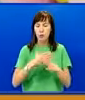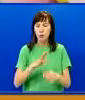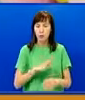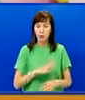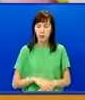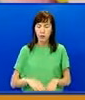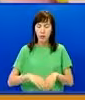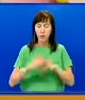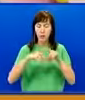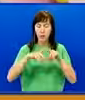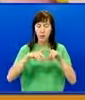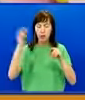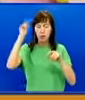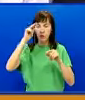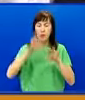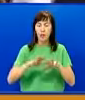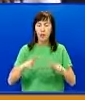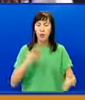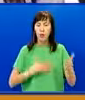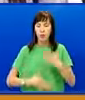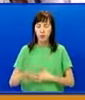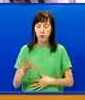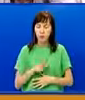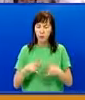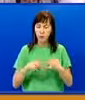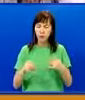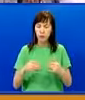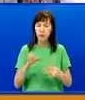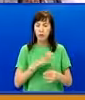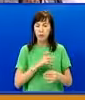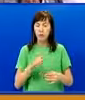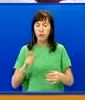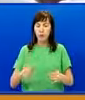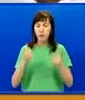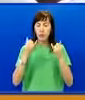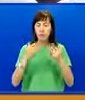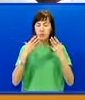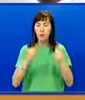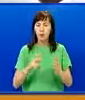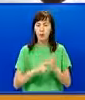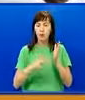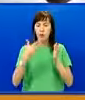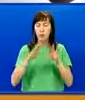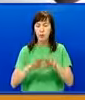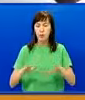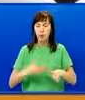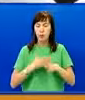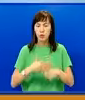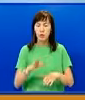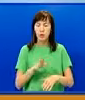Жаңа оқу жылы түркістандық бүлдіршіндерді қуанышқа бөледі. Жергілікті қалталы азаматтар күні бүгінге дейін 830 балаға көмек қолын